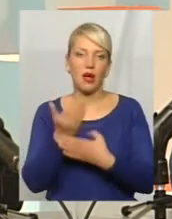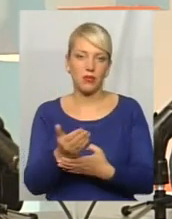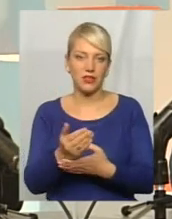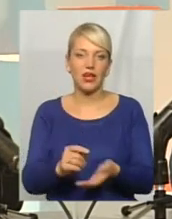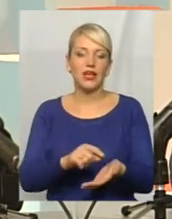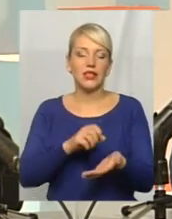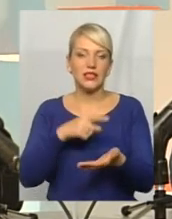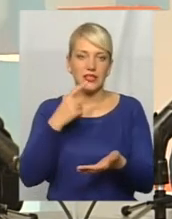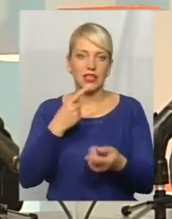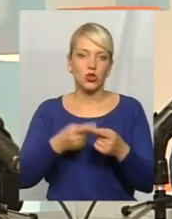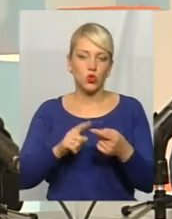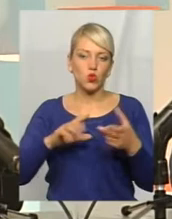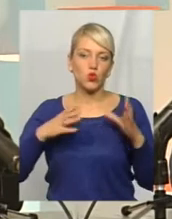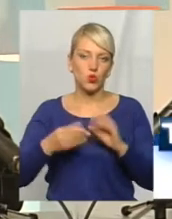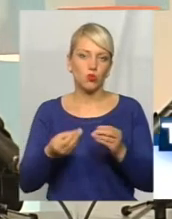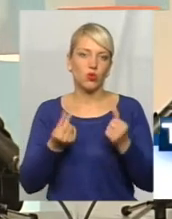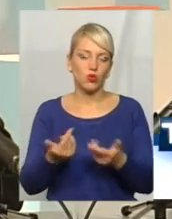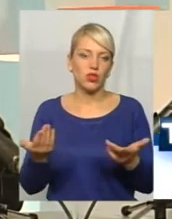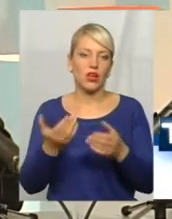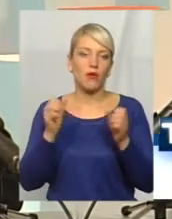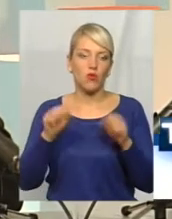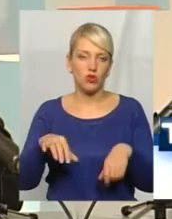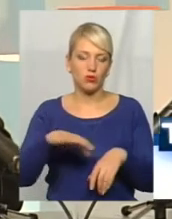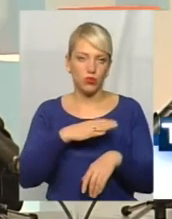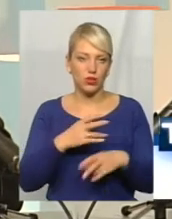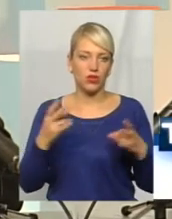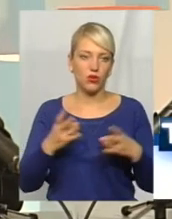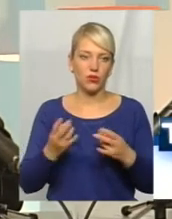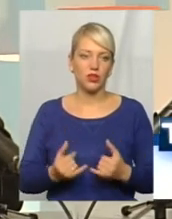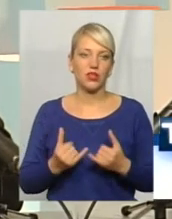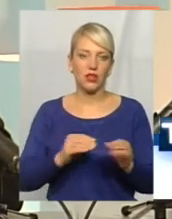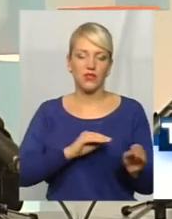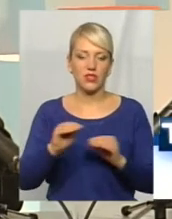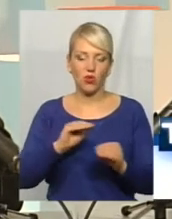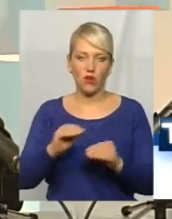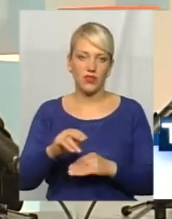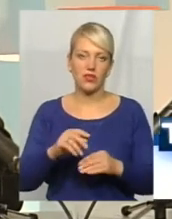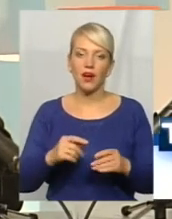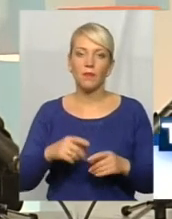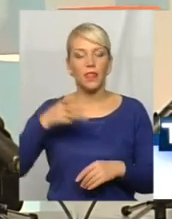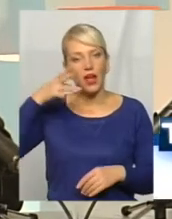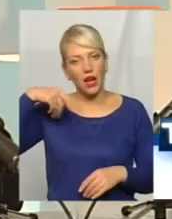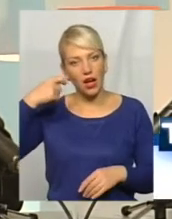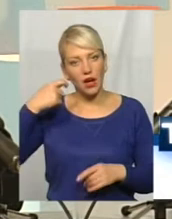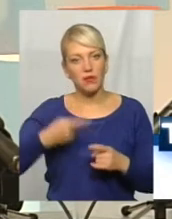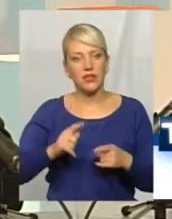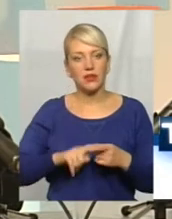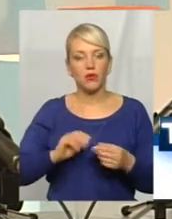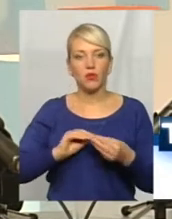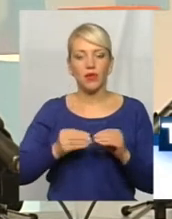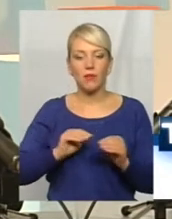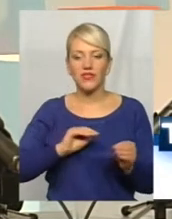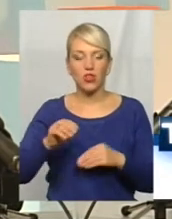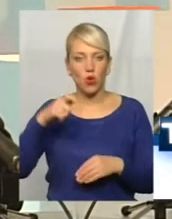вказали ту суму коштів, яка може бути необхідна для встановлення камер. Але проблема з камерами не тільки в тому,